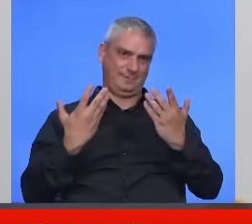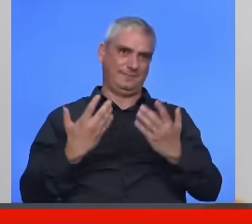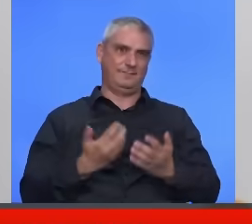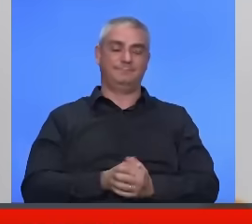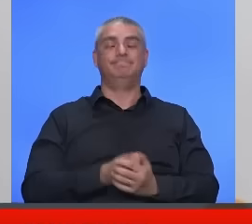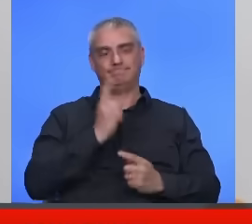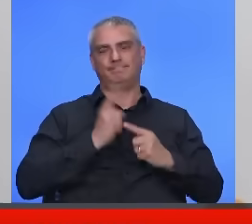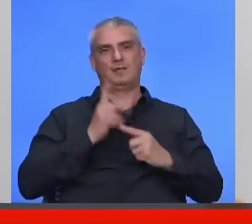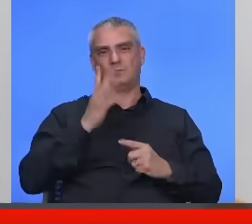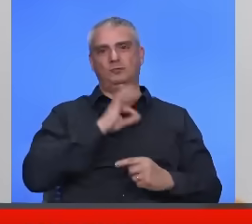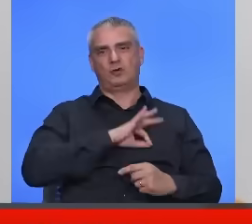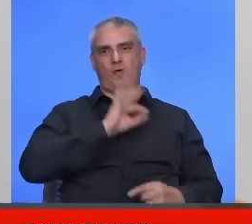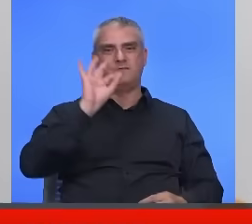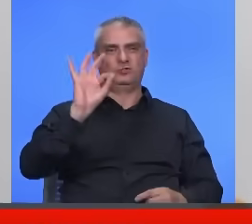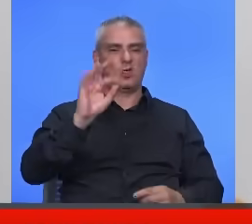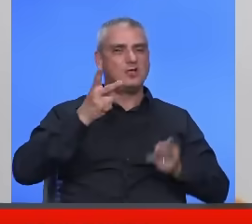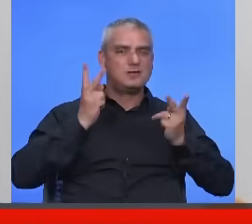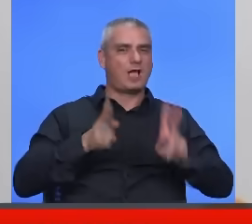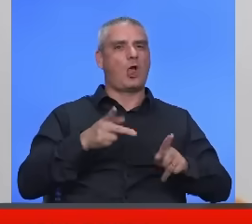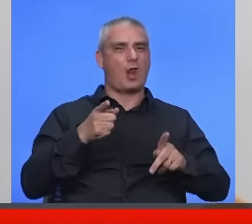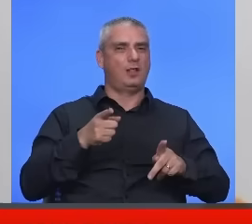זה בדיוק מה שאפיין אותו, היכולת הזאת